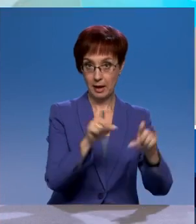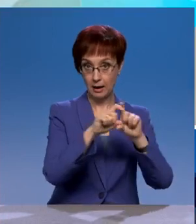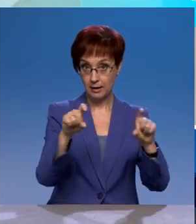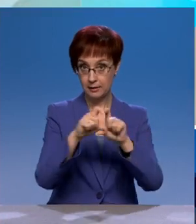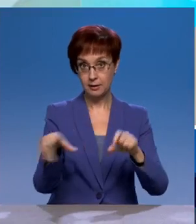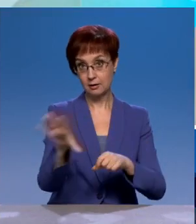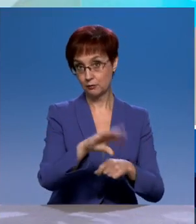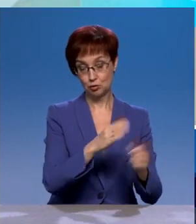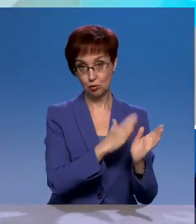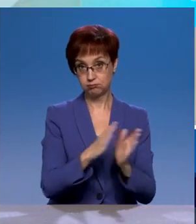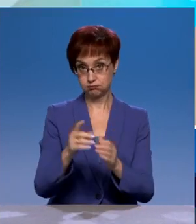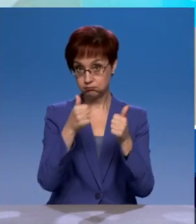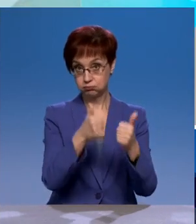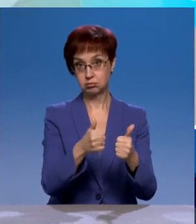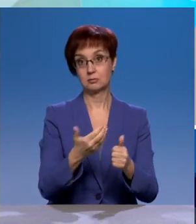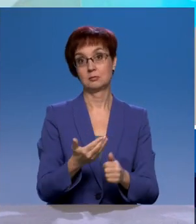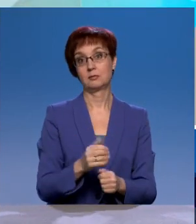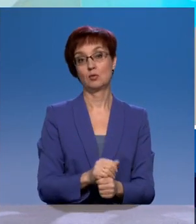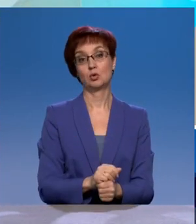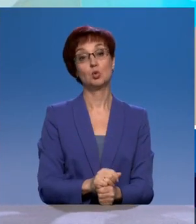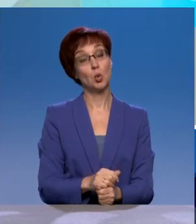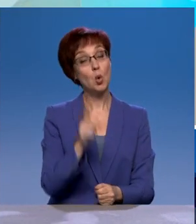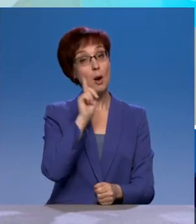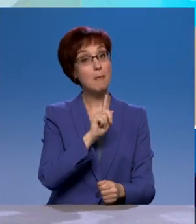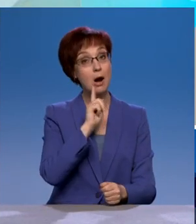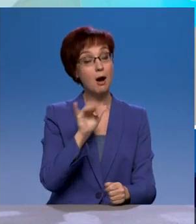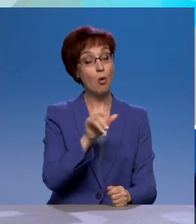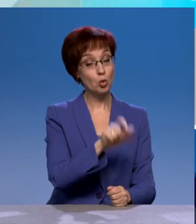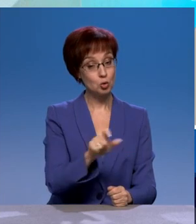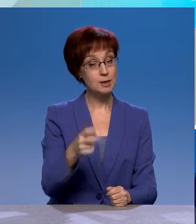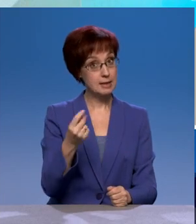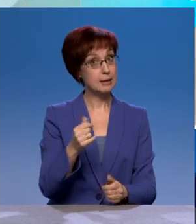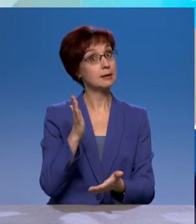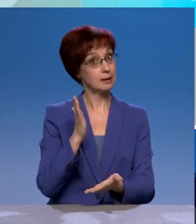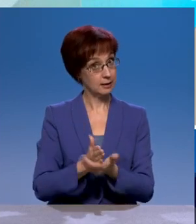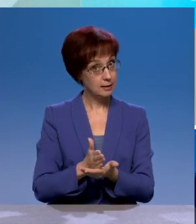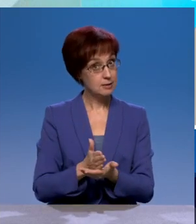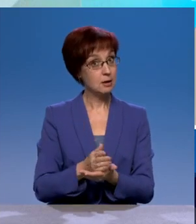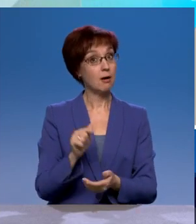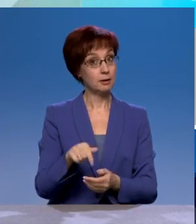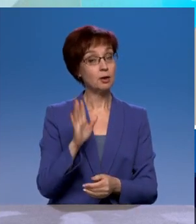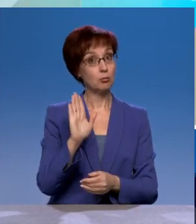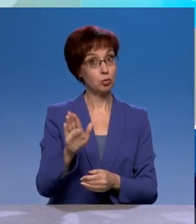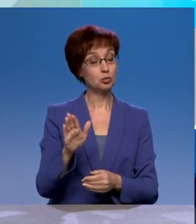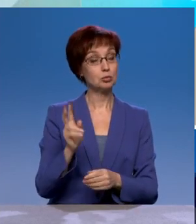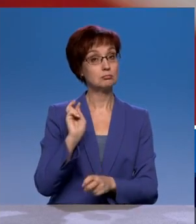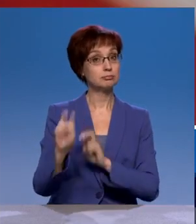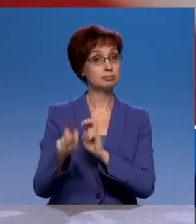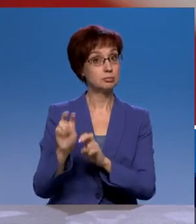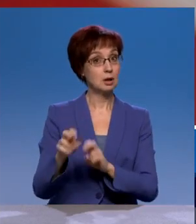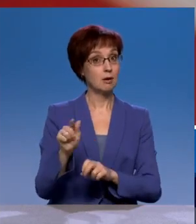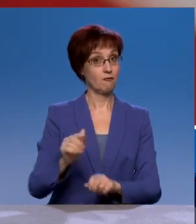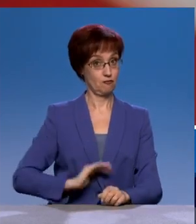населения деньги есть, в Якутии-то, может, и есть. А вот надо же думать не о том, чтобы... Ведь в частных клиниках врачи все успевают. Почему? Потому что у